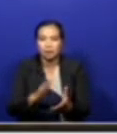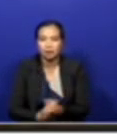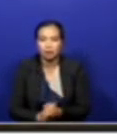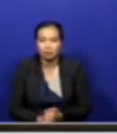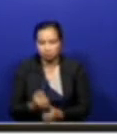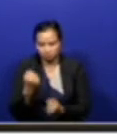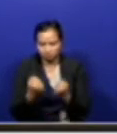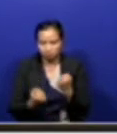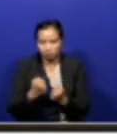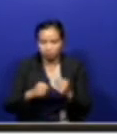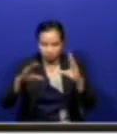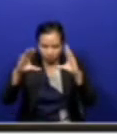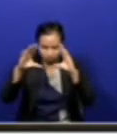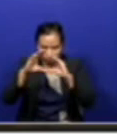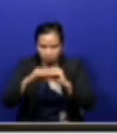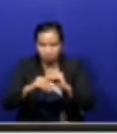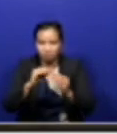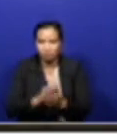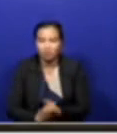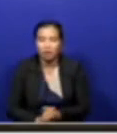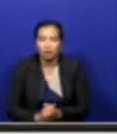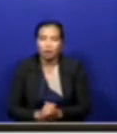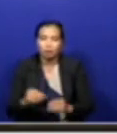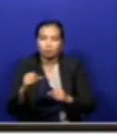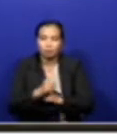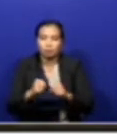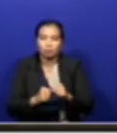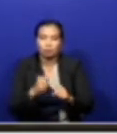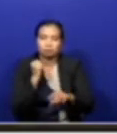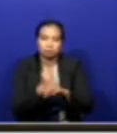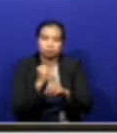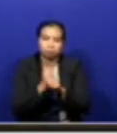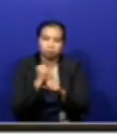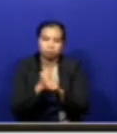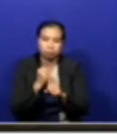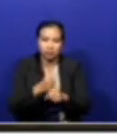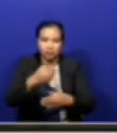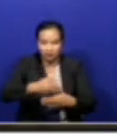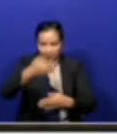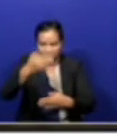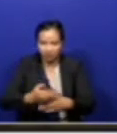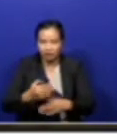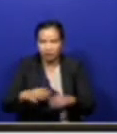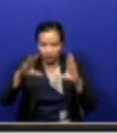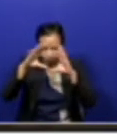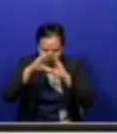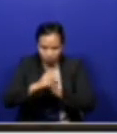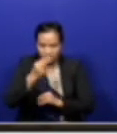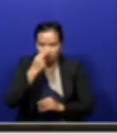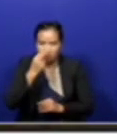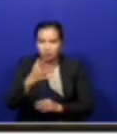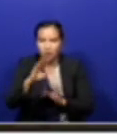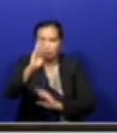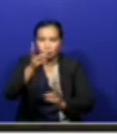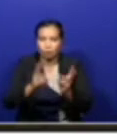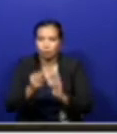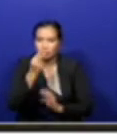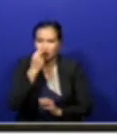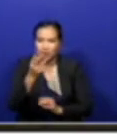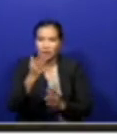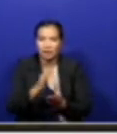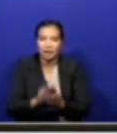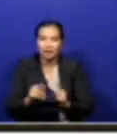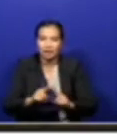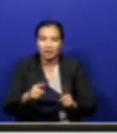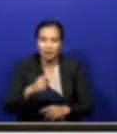างคืนก็เดี๋ยวมีทำกันตึงตังตึงตังมีเครื่องกั้นบ้างก็คือมันมองไม่ค่อยเห็นฝุ่นนะฮะอย่างที่บอกแหละครับแต่กลางวันเ